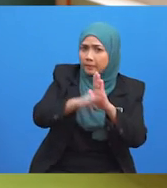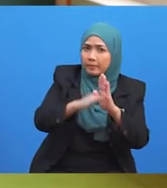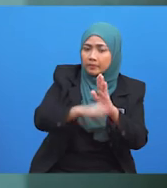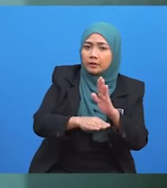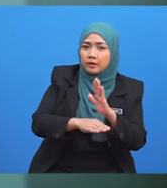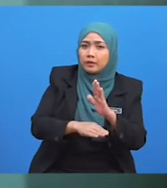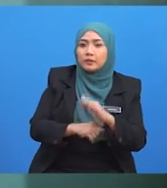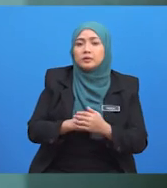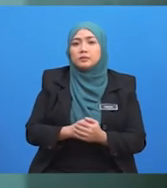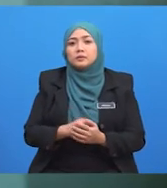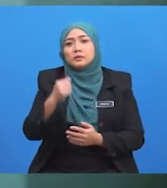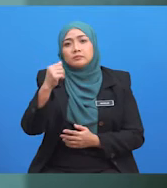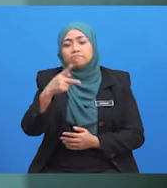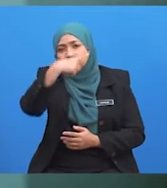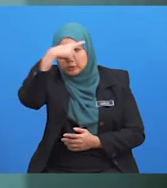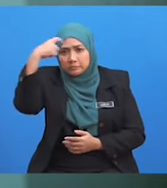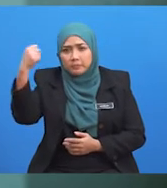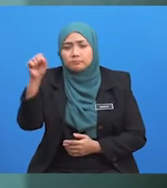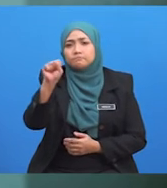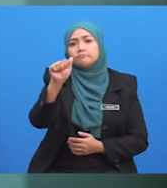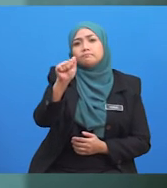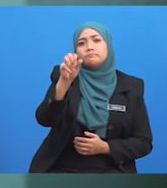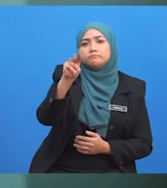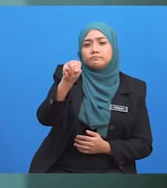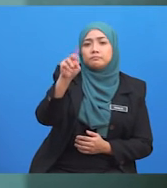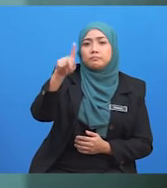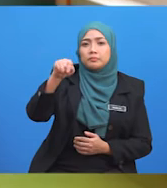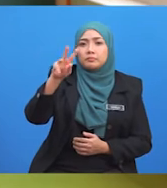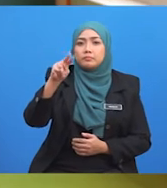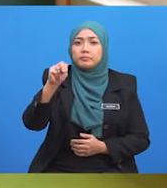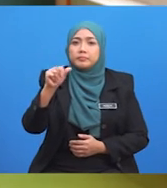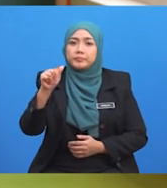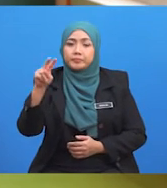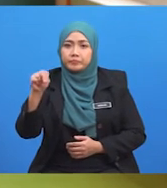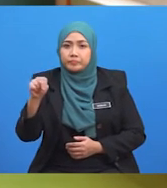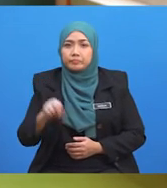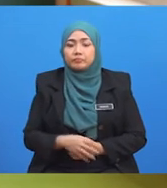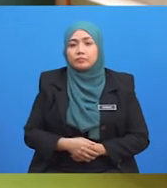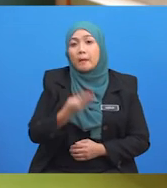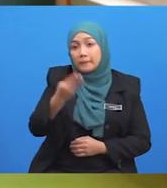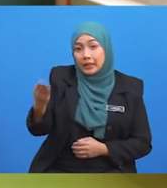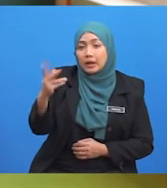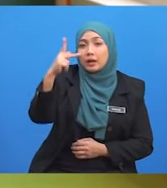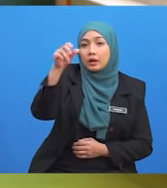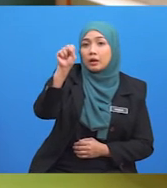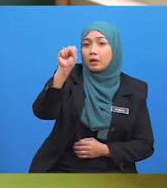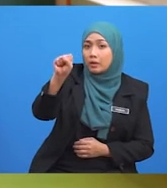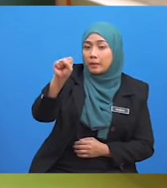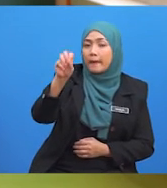sampingan. Kosmetik? Apa itu kosmetik, cikgu? Itu soalan murid-murid sekarang